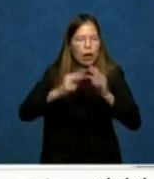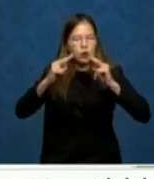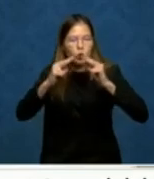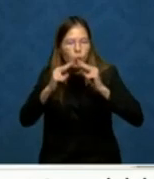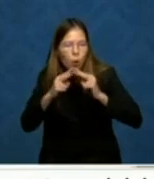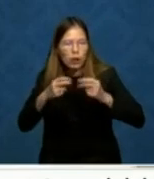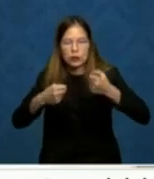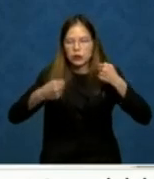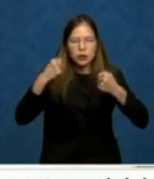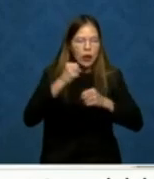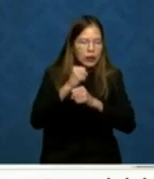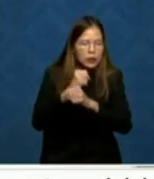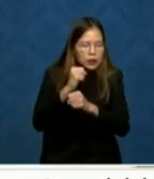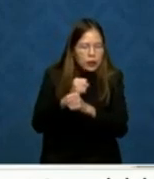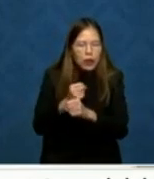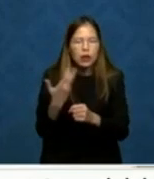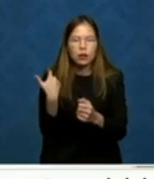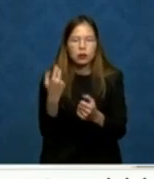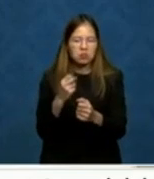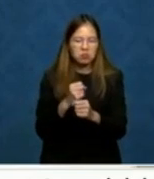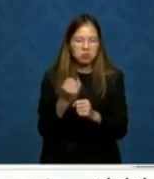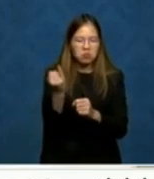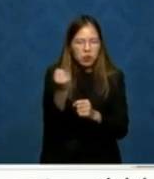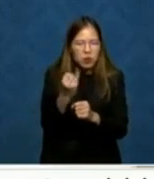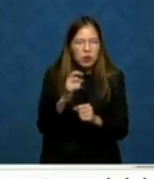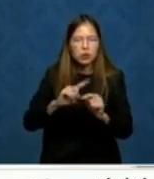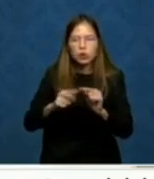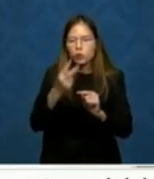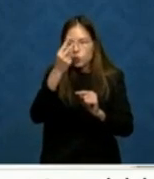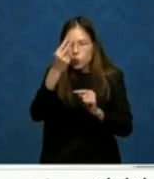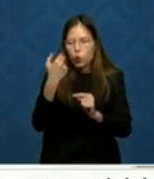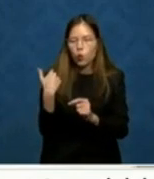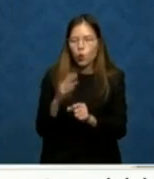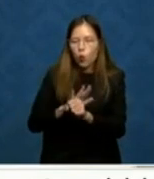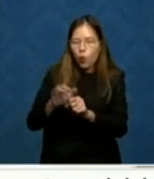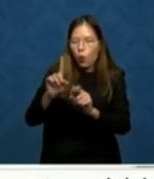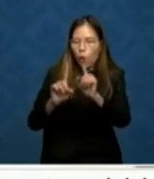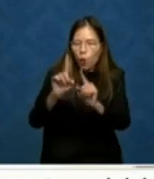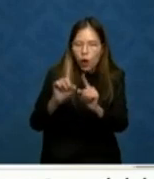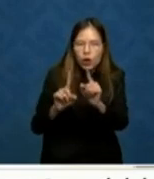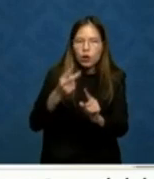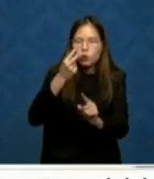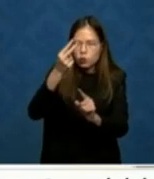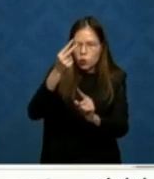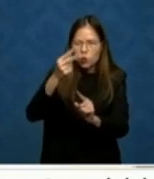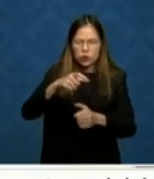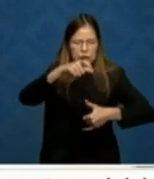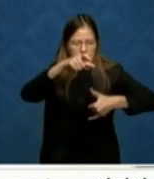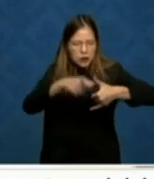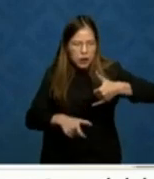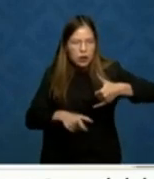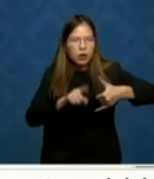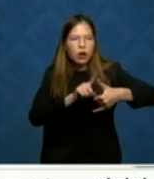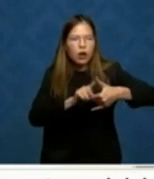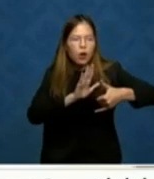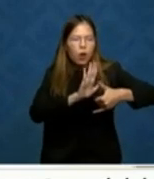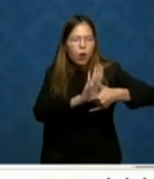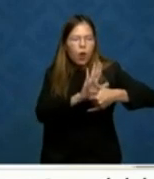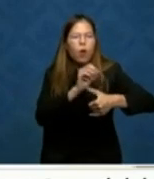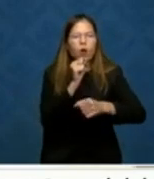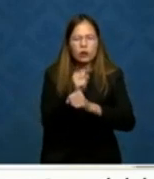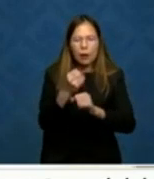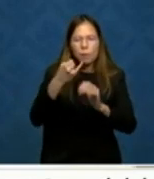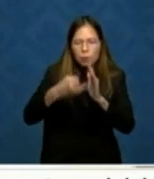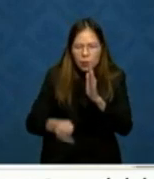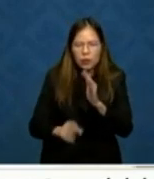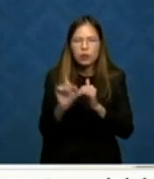ำเราการกระทำชำเราการกระทำอนาจารเราพอจะวัดหรือสามารถวัดจากพฤติการของผู้กระทำความผิ